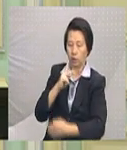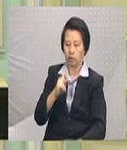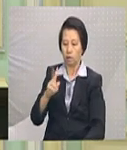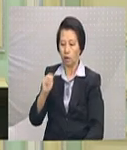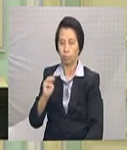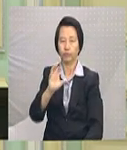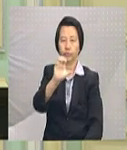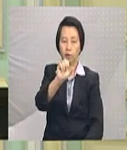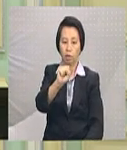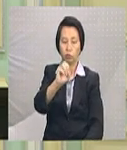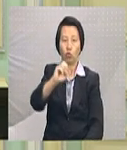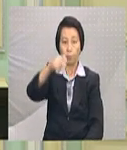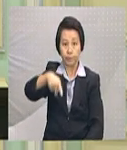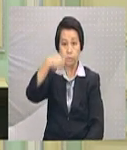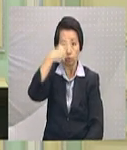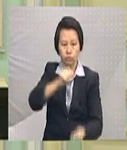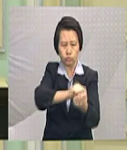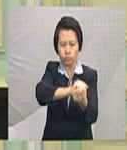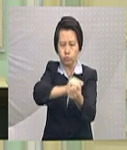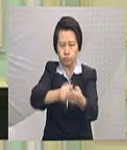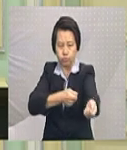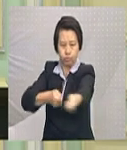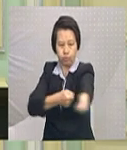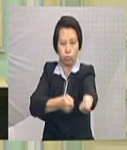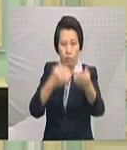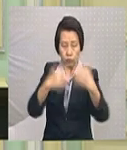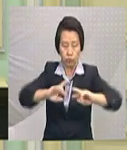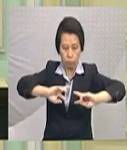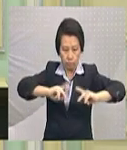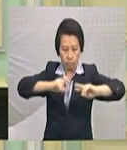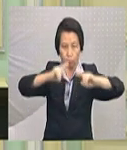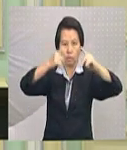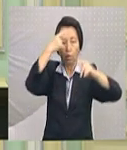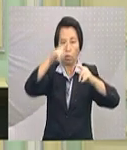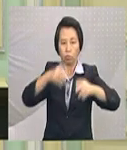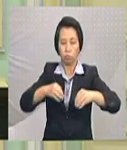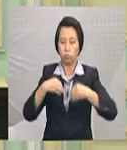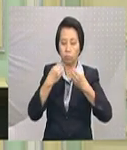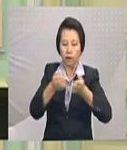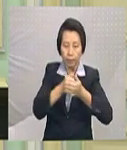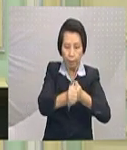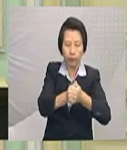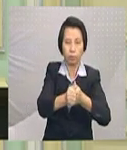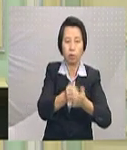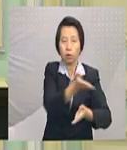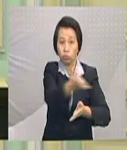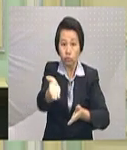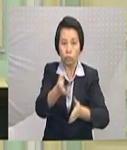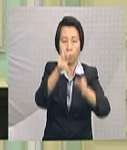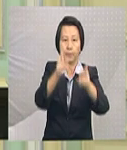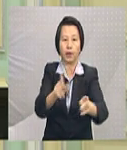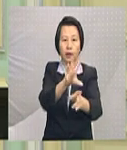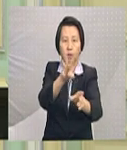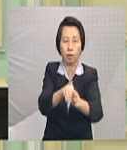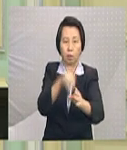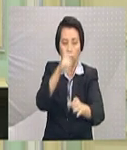SOP untuk operasi sanitasi awam telah pun dibangunkan untuk memberi panduan kepada semua pihak yang terlibat